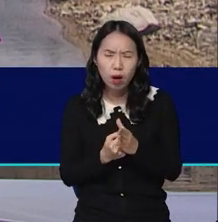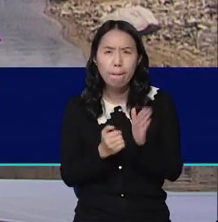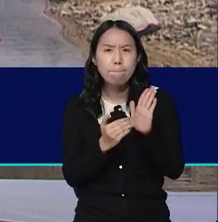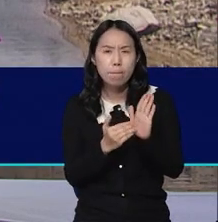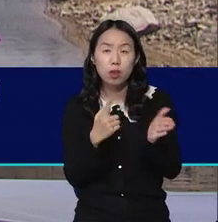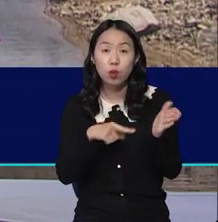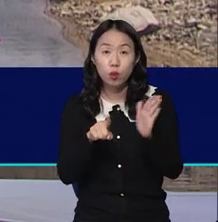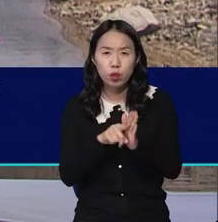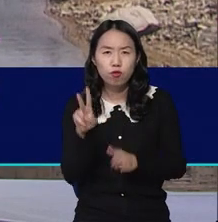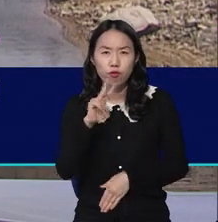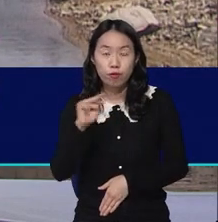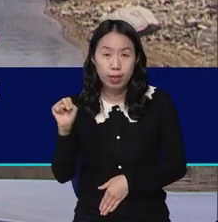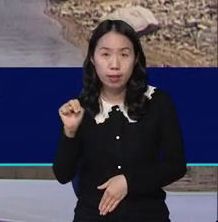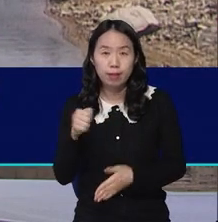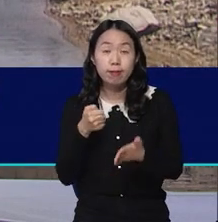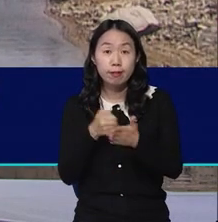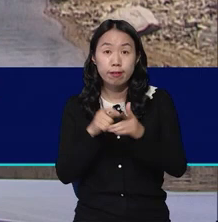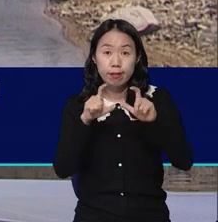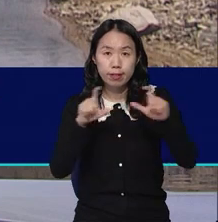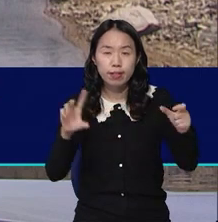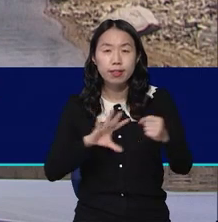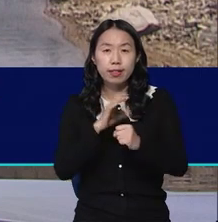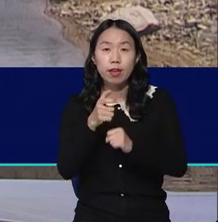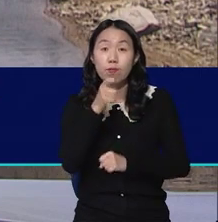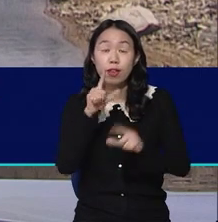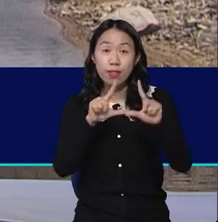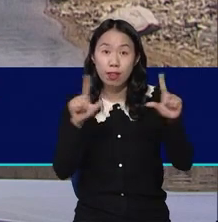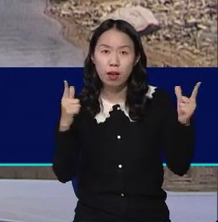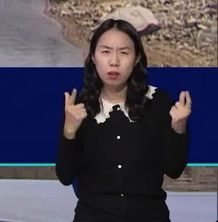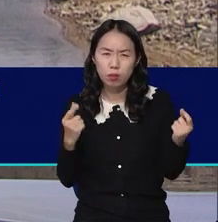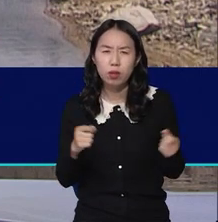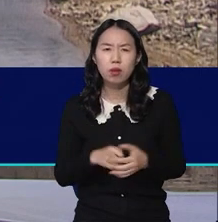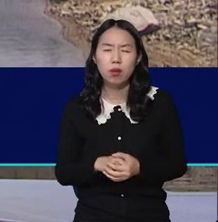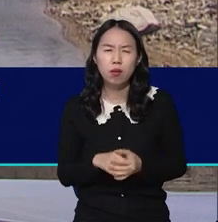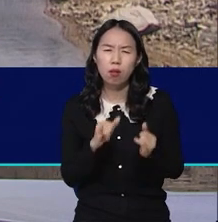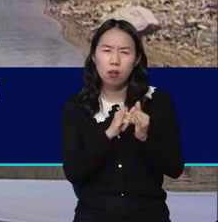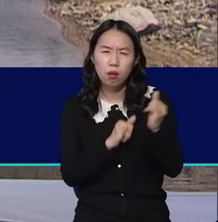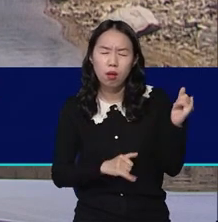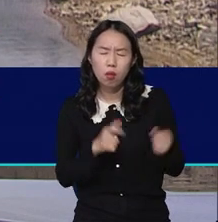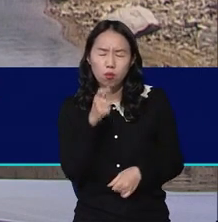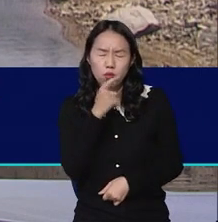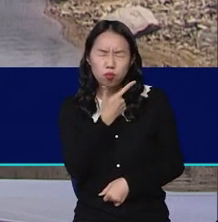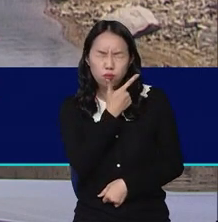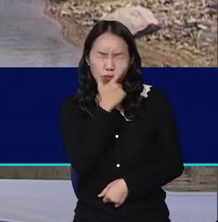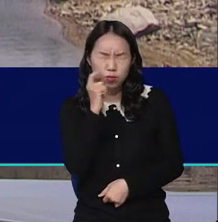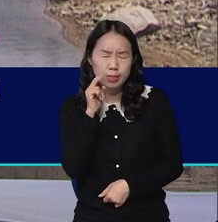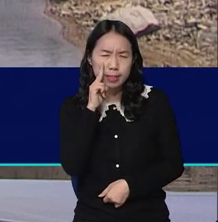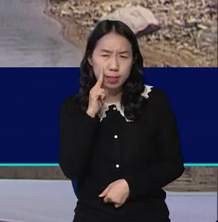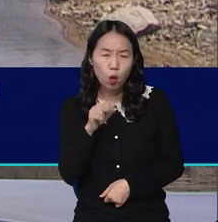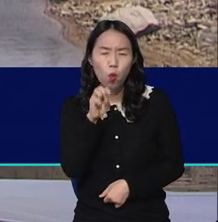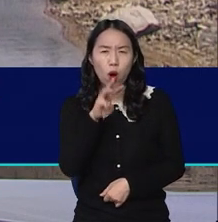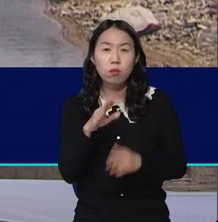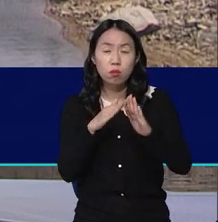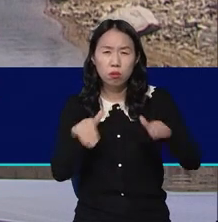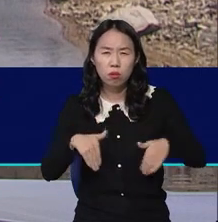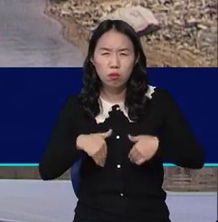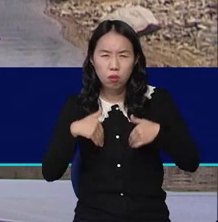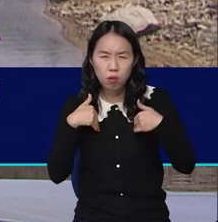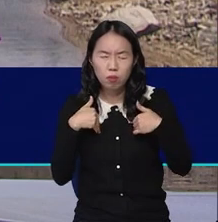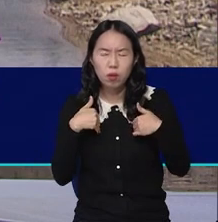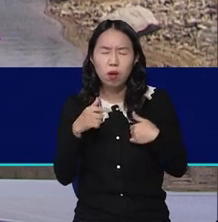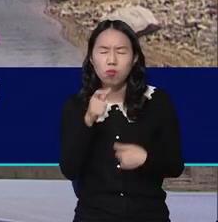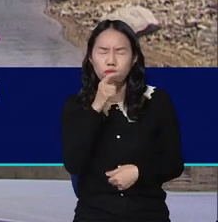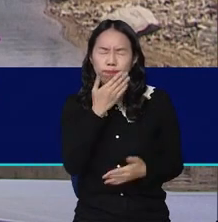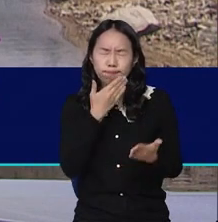물의 날입니다. 역대 최악의 가뭄을 경험하고 있는 광주 전남은 어느 때보다 물의 소중함을 절감하고 있습니다. 물 부족은